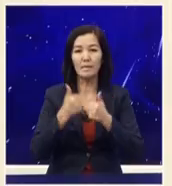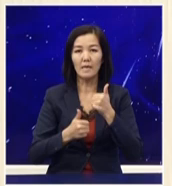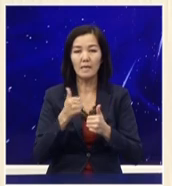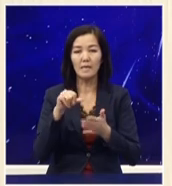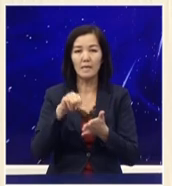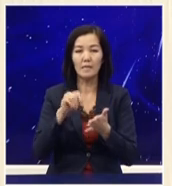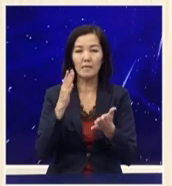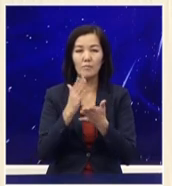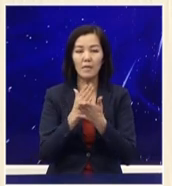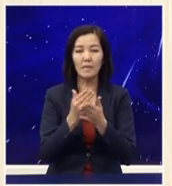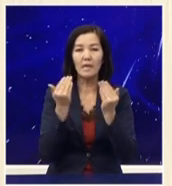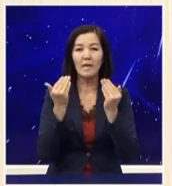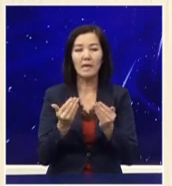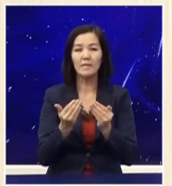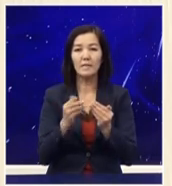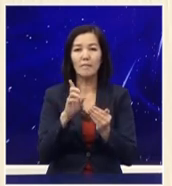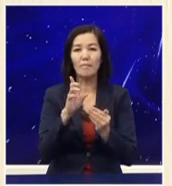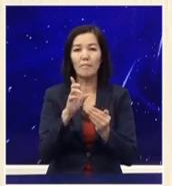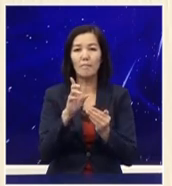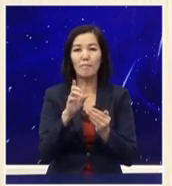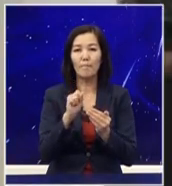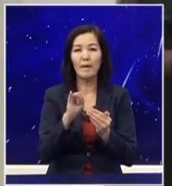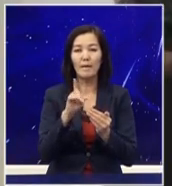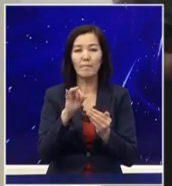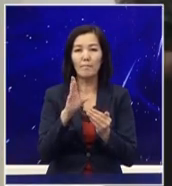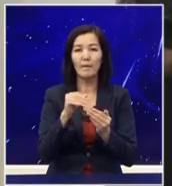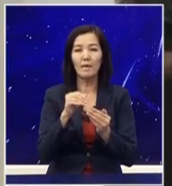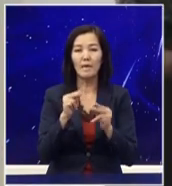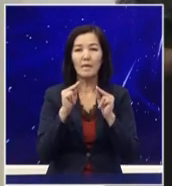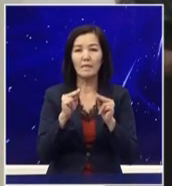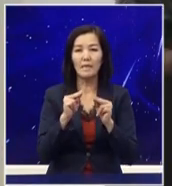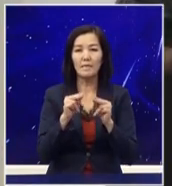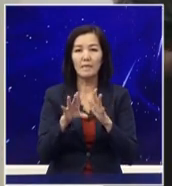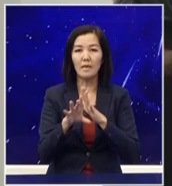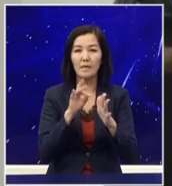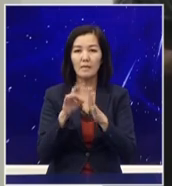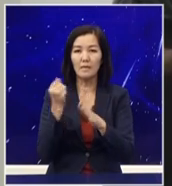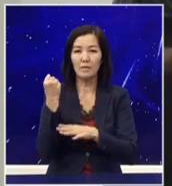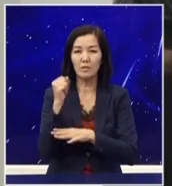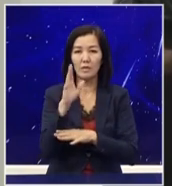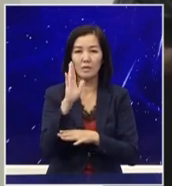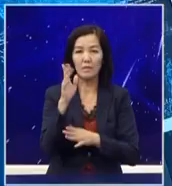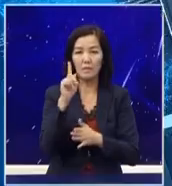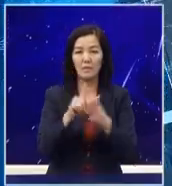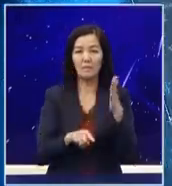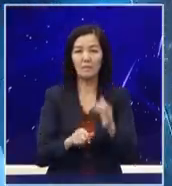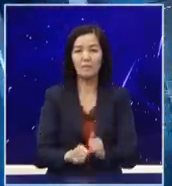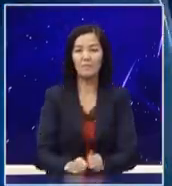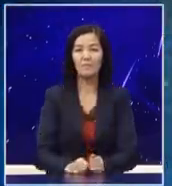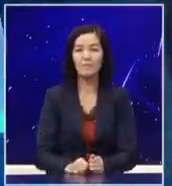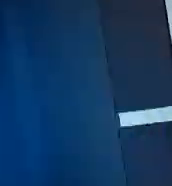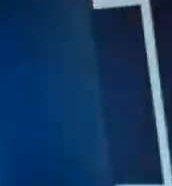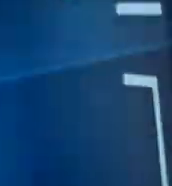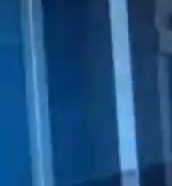сынға түсіп жатыр. Осы ретте Бауыржан Байбек бұл саяси бәсеке әділ өтіп, тек лайықтылар жеңетініне сенім білдірді. Адель